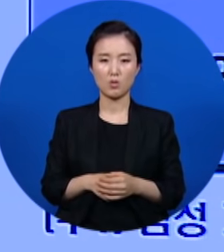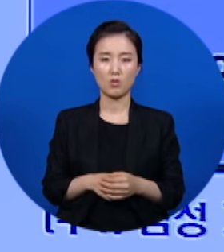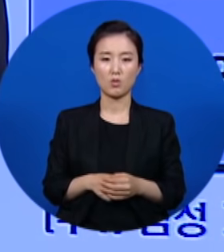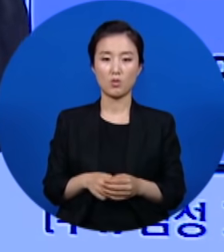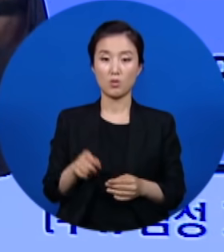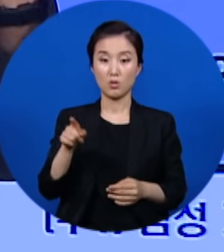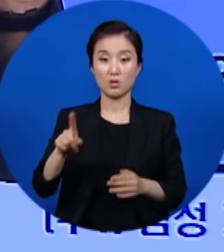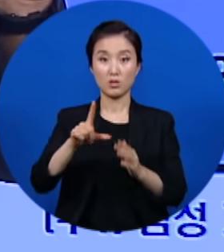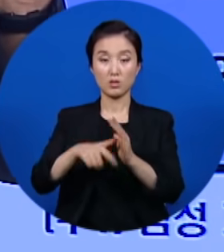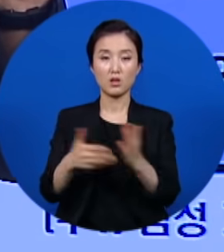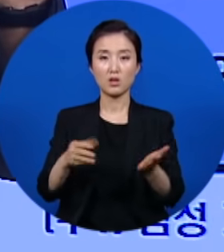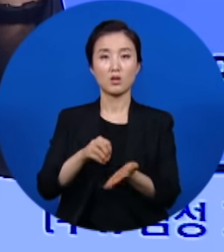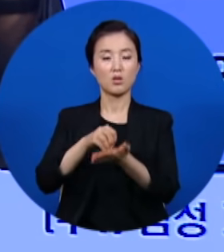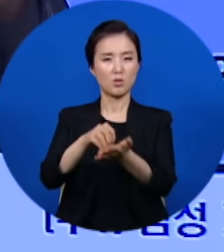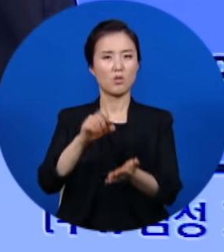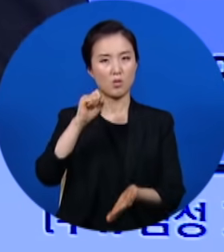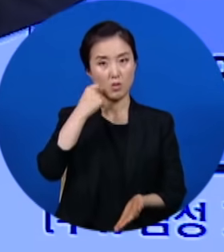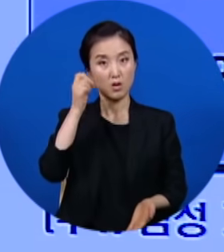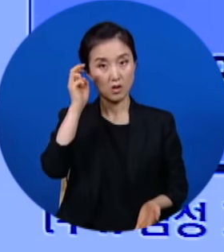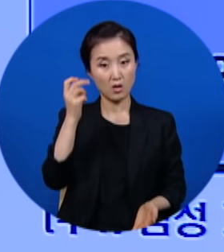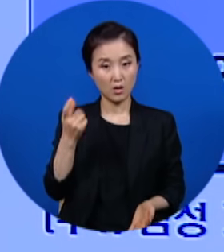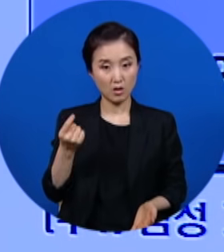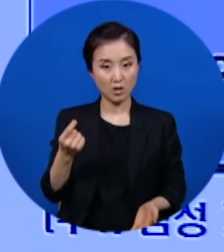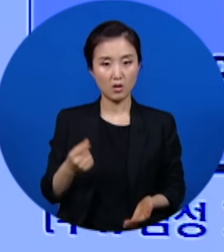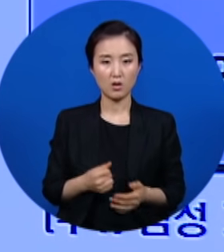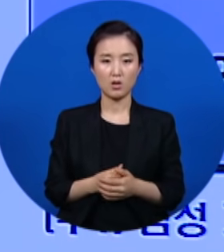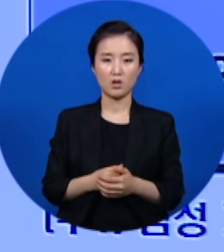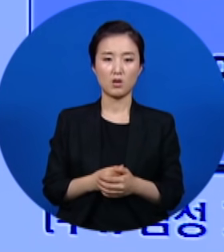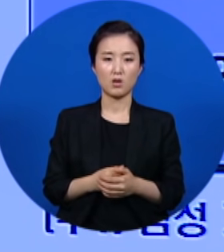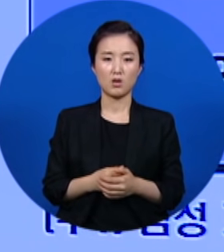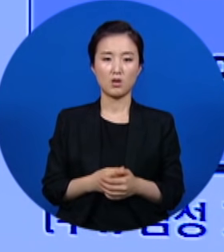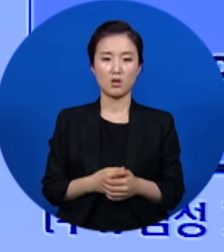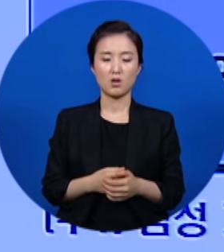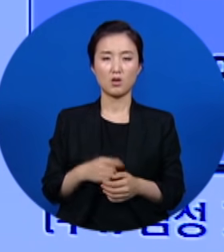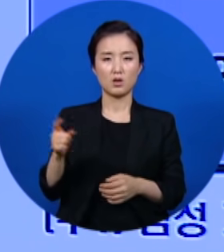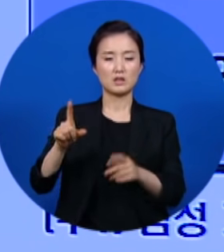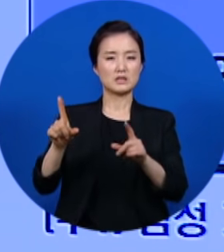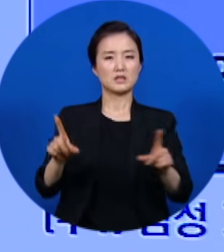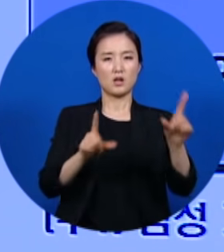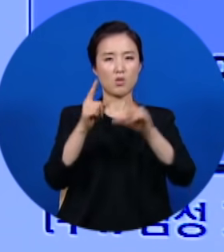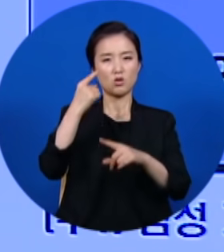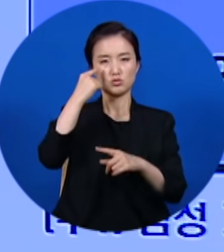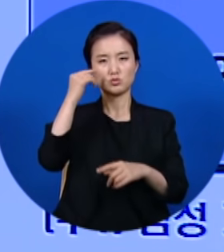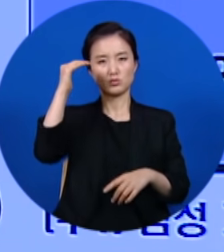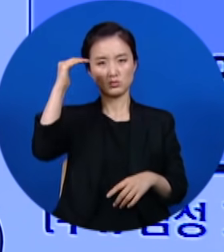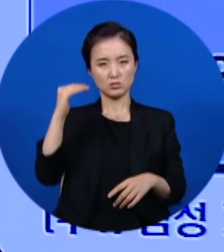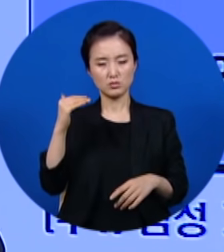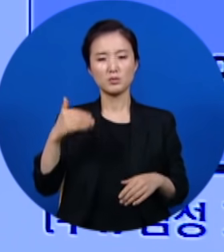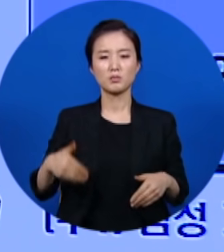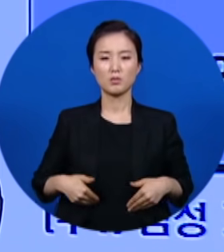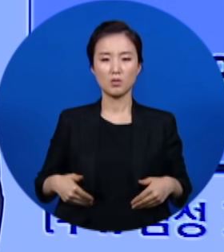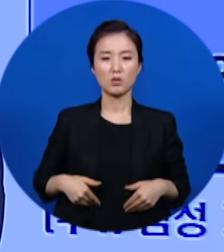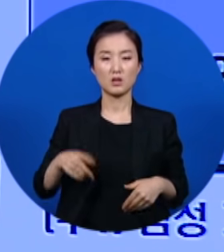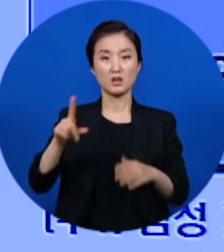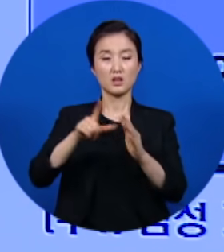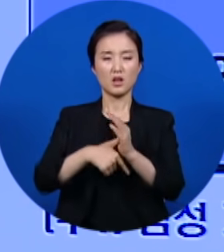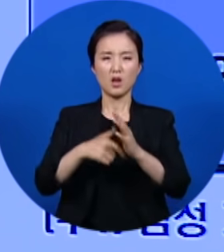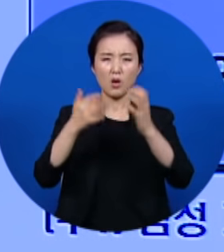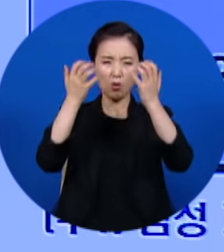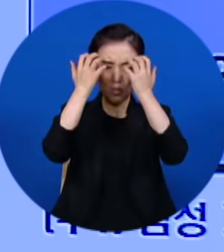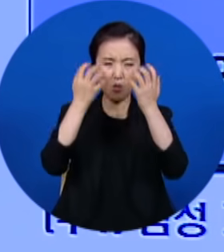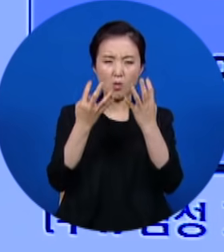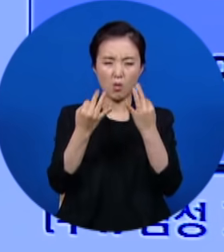근데 너는 그때 가서 취직이 될 일도 없고 높여 어느 친 생활 수준을 낮출 수밖에 없는데 그때 그 고통의 어떤 얼마나